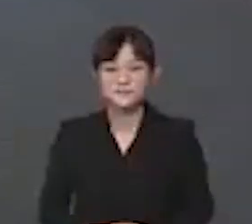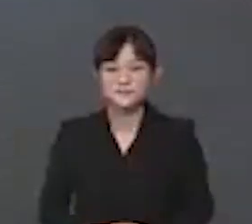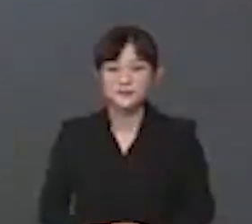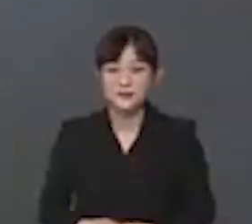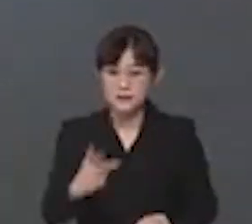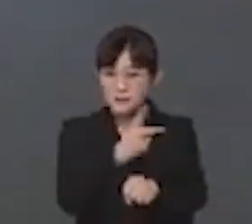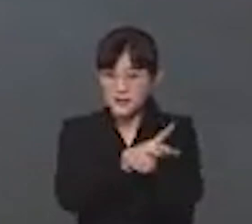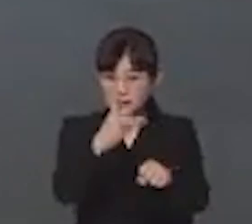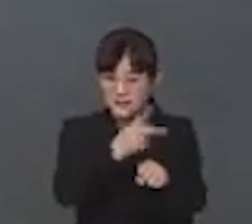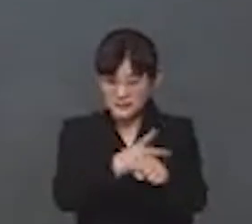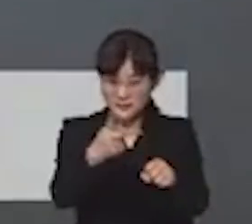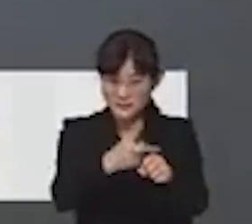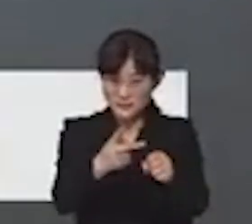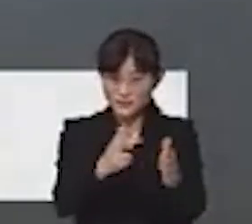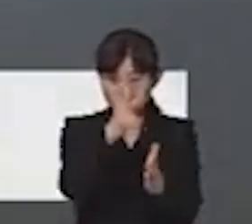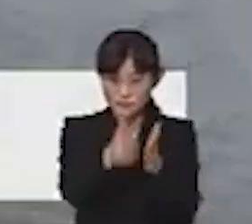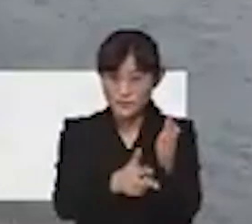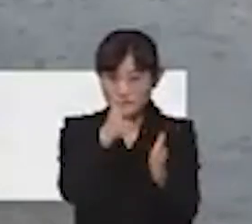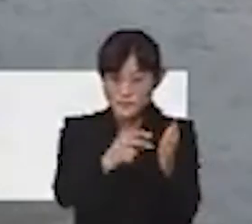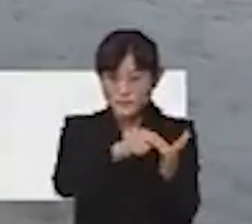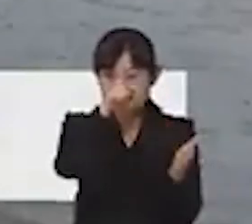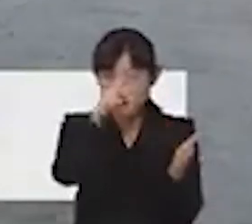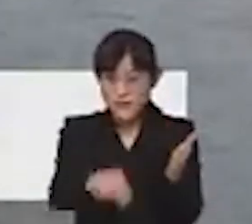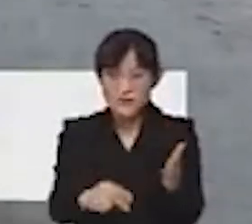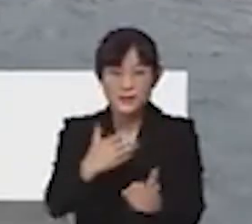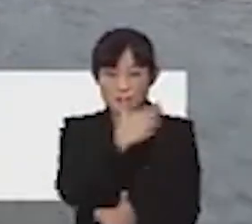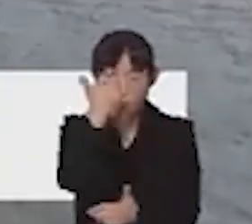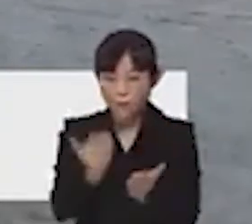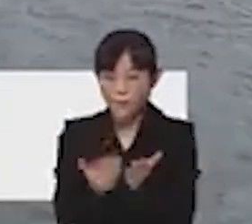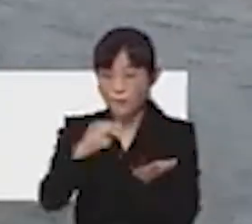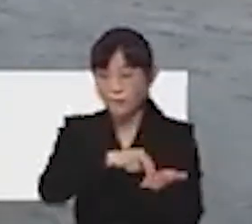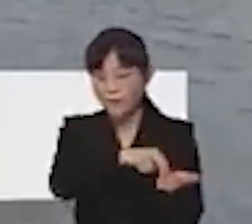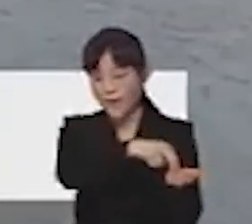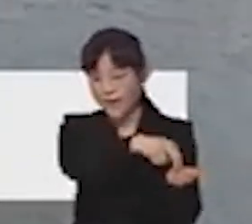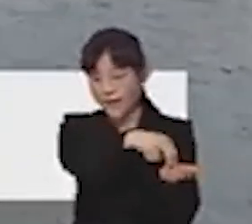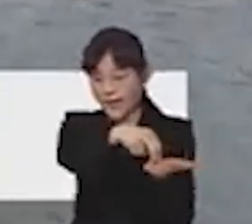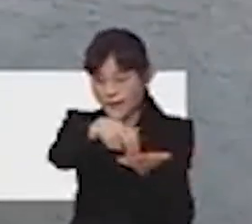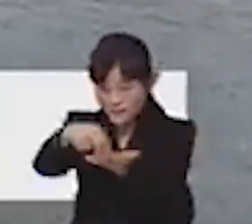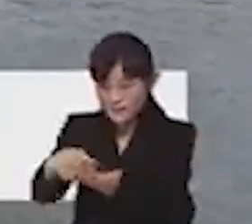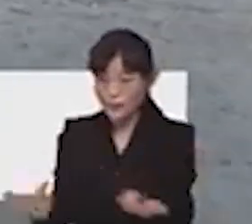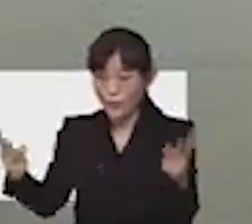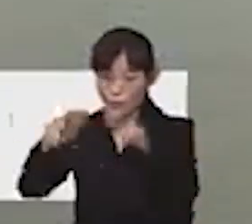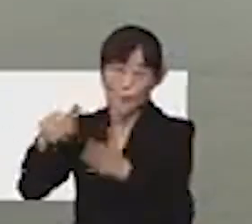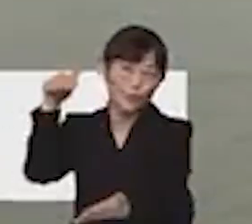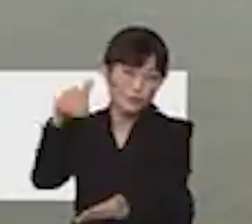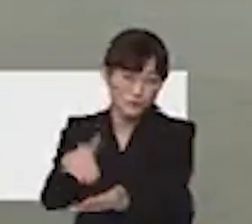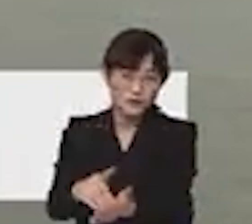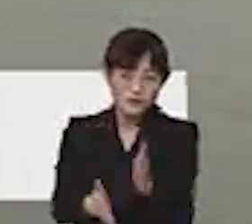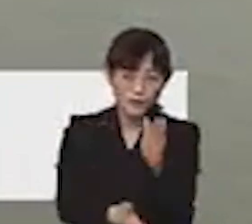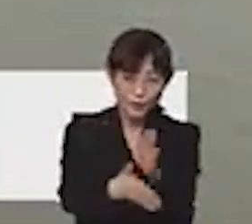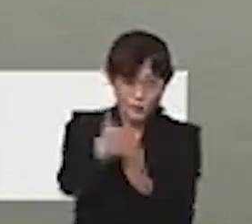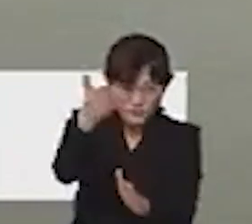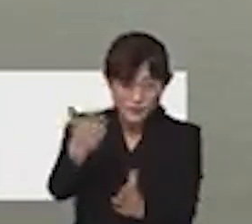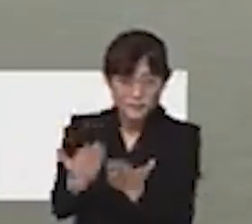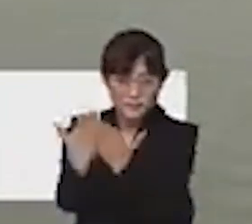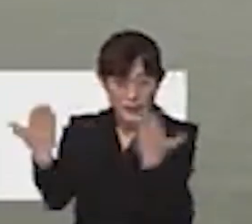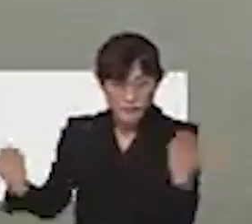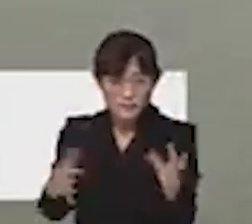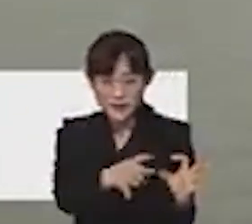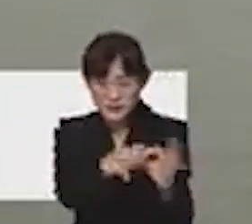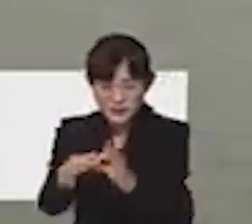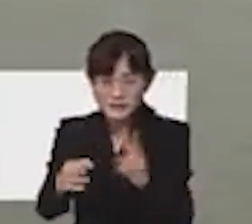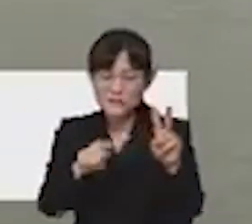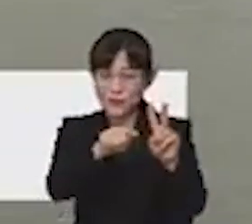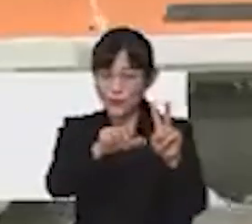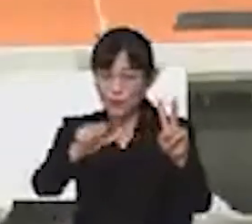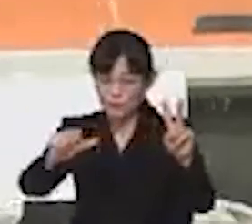KTX 순천역에서 출발한 정원 드리머가 동천을 따라 정원 박람회장으로 향합니다. 도심과 박람회장을 잇는